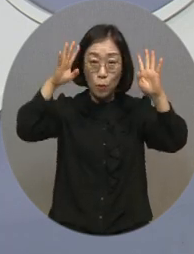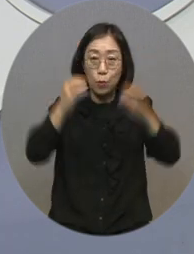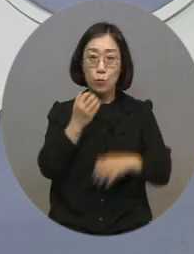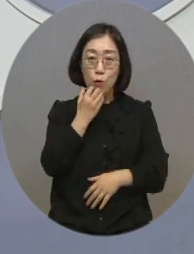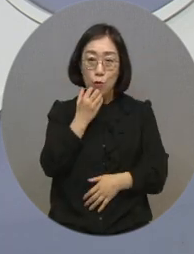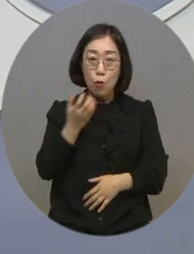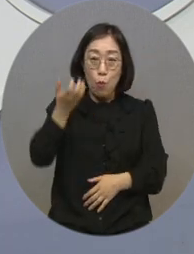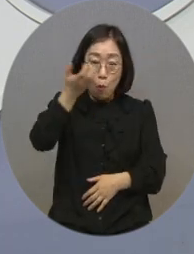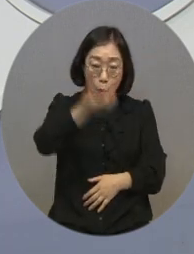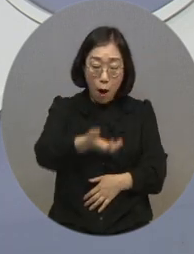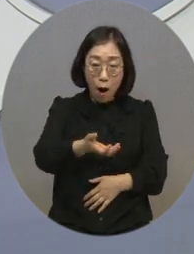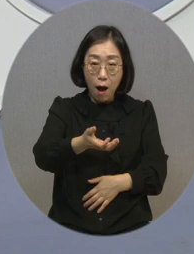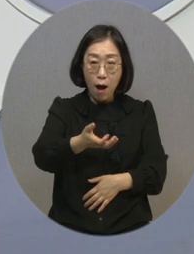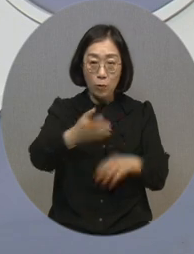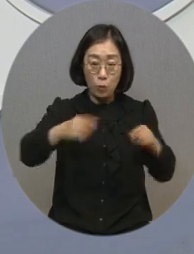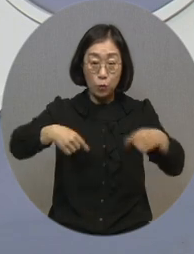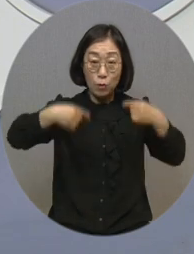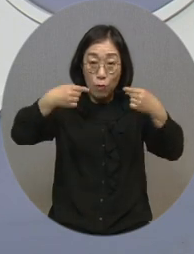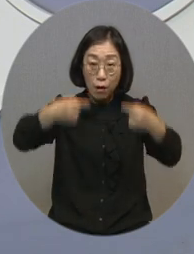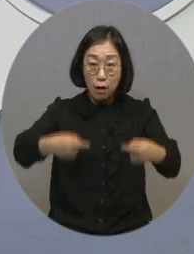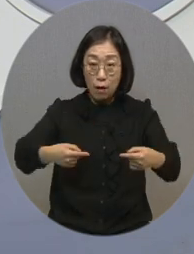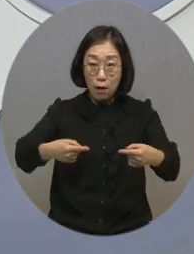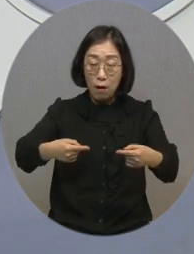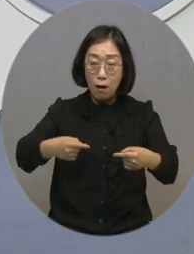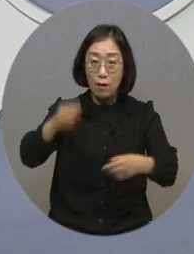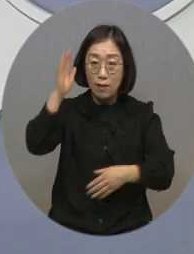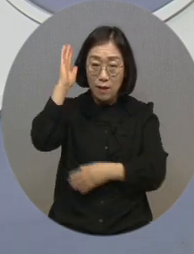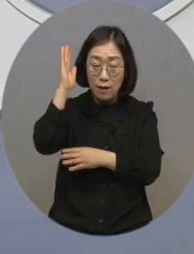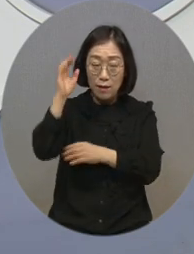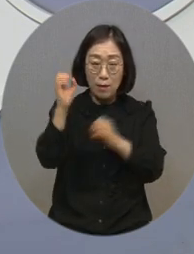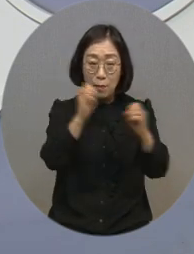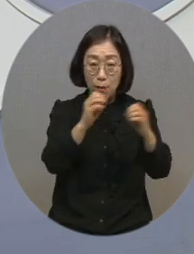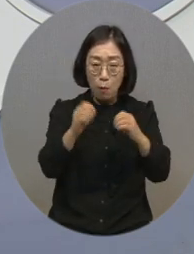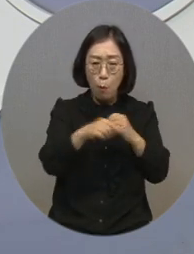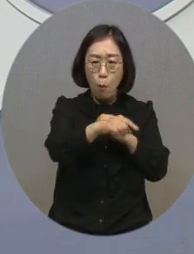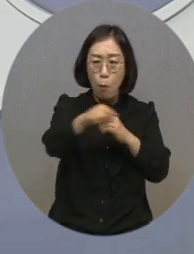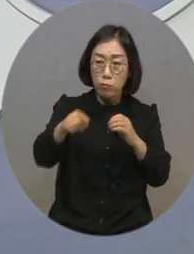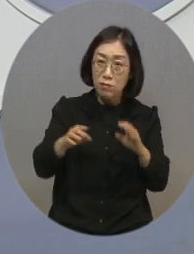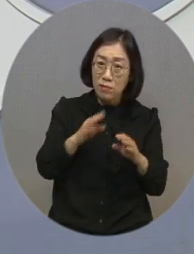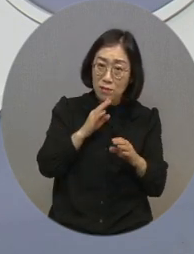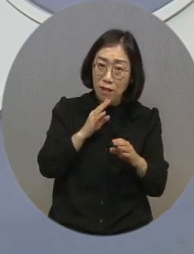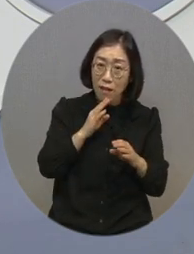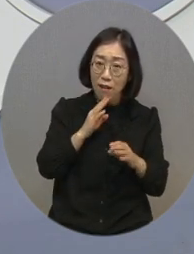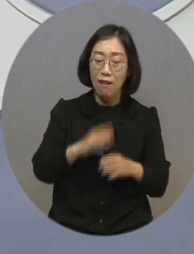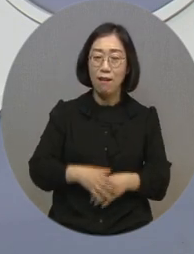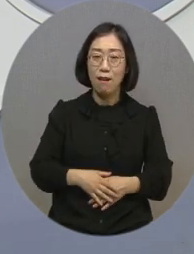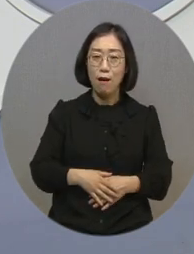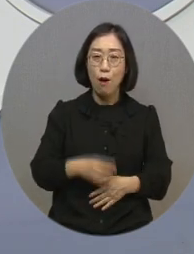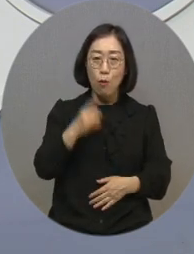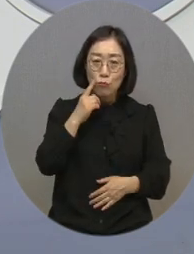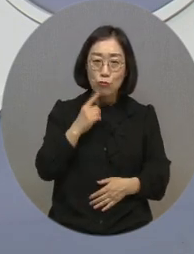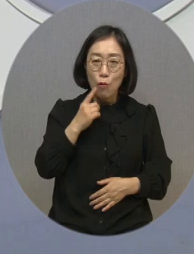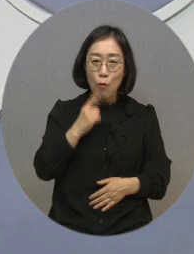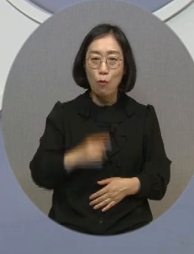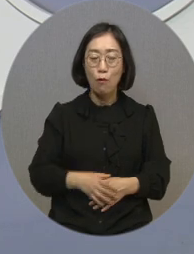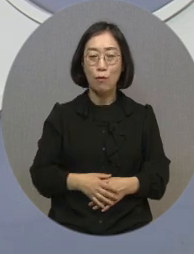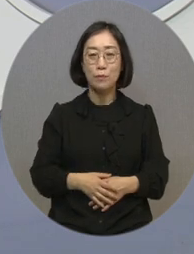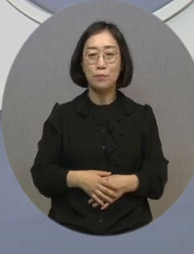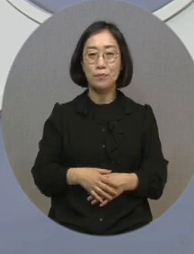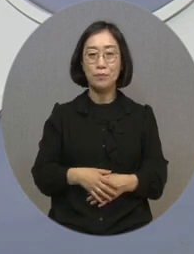이제 친구들과 그런 얘기를 나누면은 친구들이 상당히 이제 부러워합니다. 자기들은 이제 그런